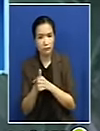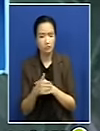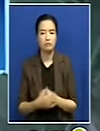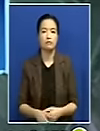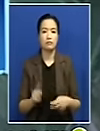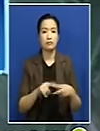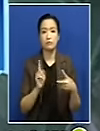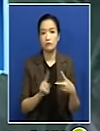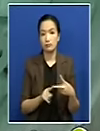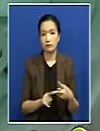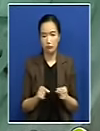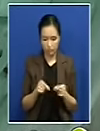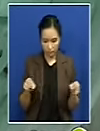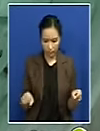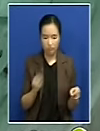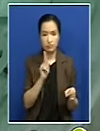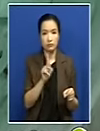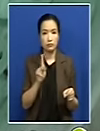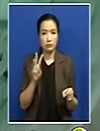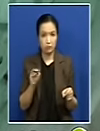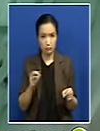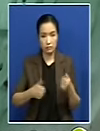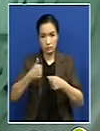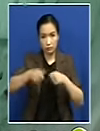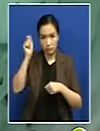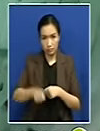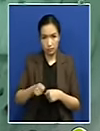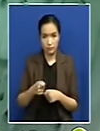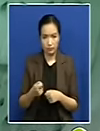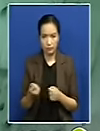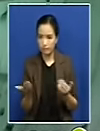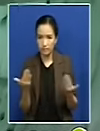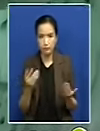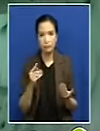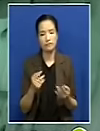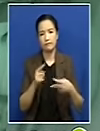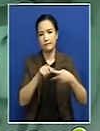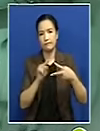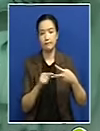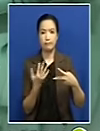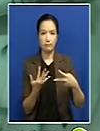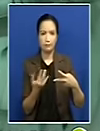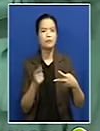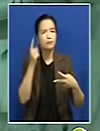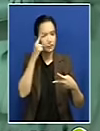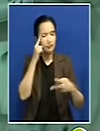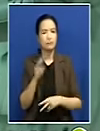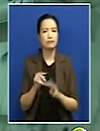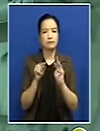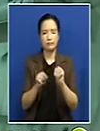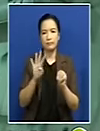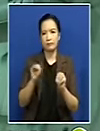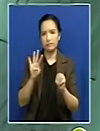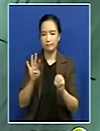หรือส่วนที่2 1กิโลเมตรนี้จะต้องประมูลหรือไม่อย่างไรนะครับท้ายที่สุดดูเหมือนว่าจะต้องใช้มาตรา44ปล